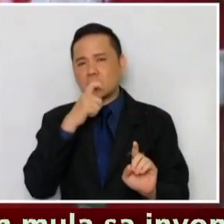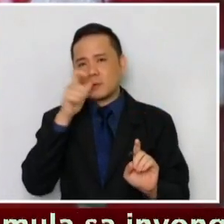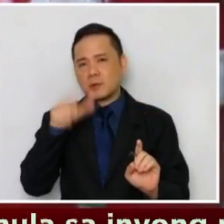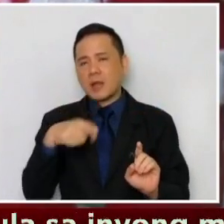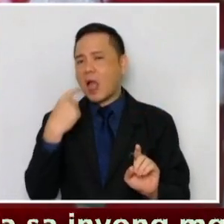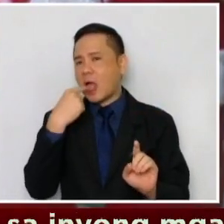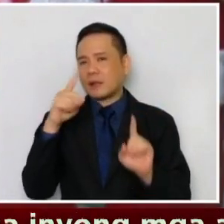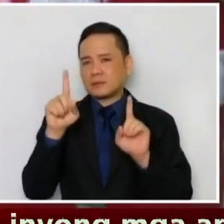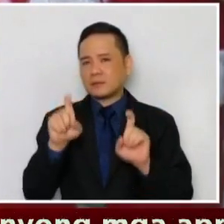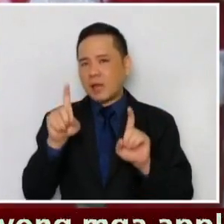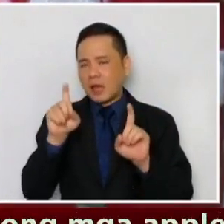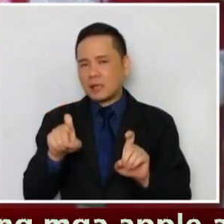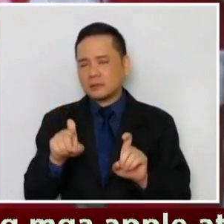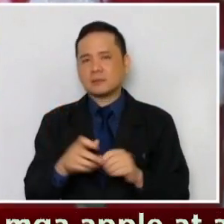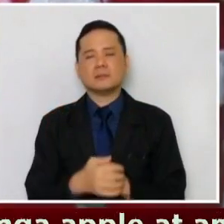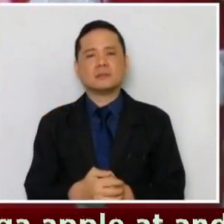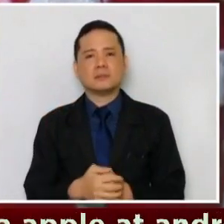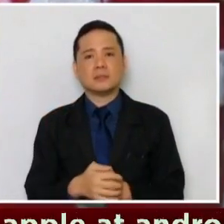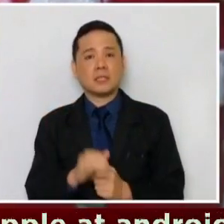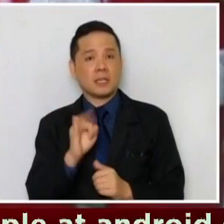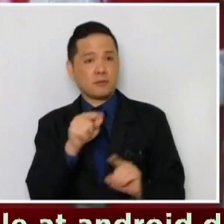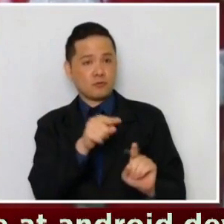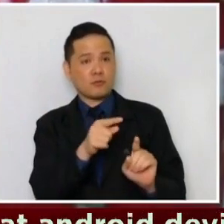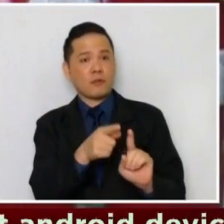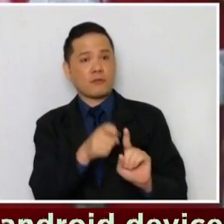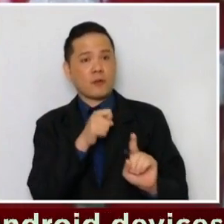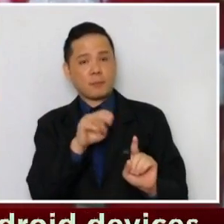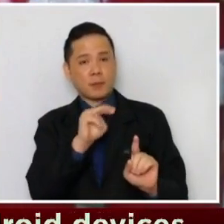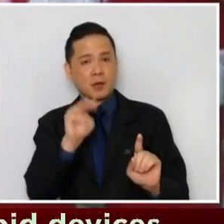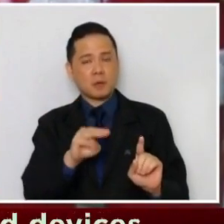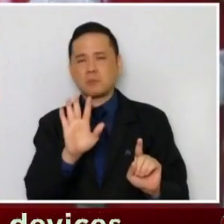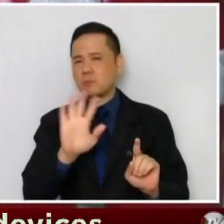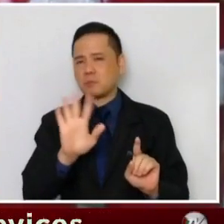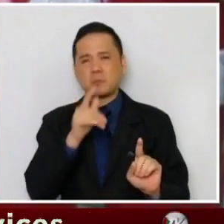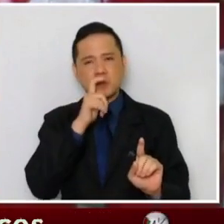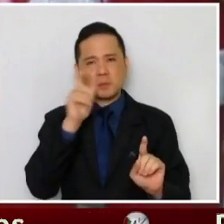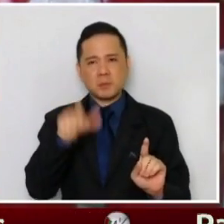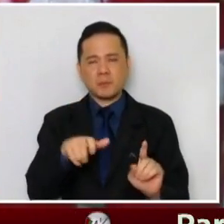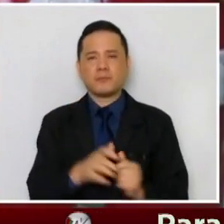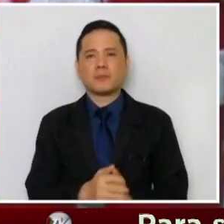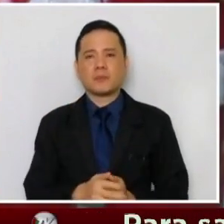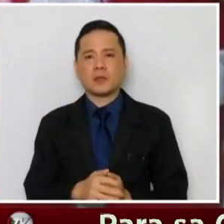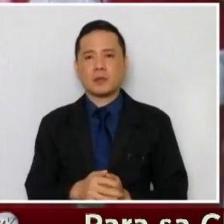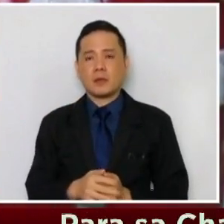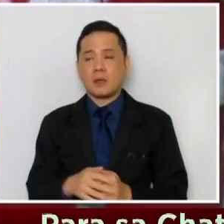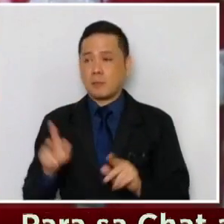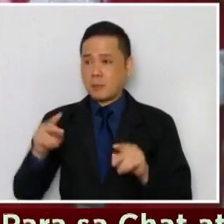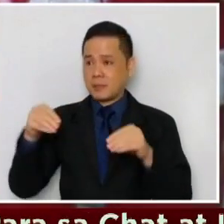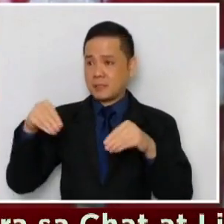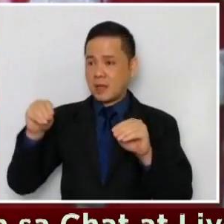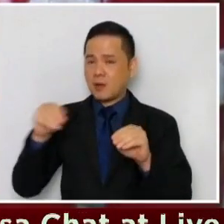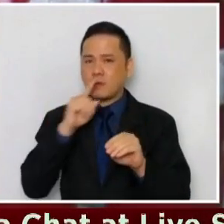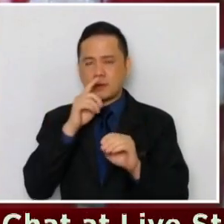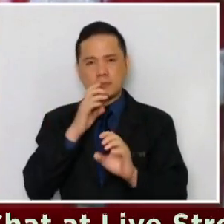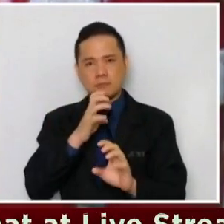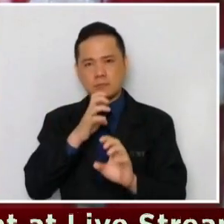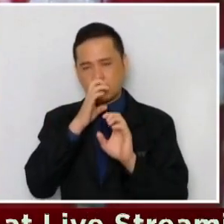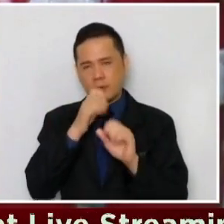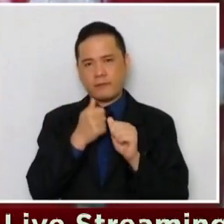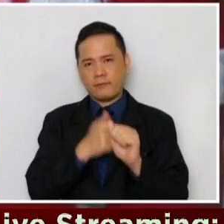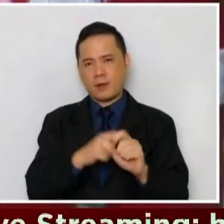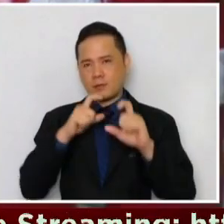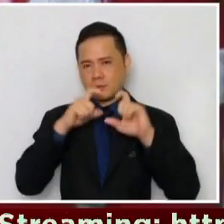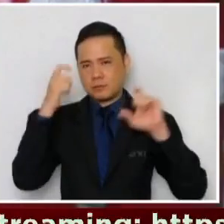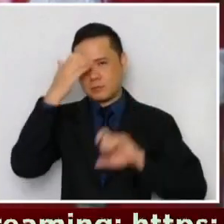antigen test kung kayo po ay taga Metro Manila. Paalala lamang po na mga nagtitinda dito ay mahigpit pong sumunod sa health and